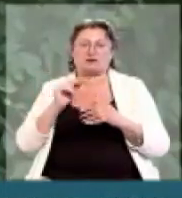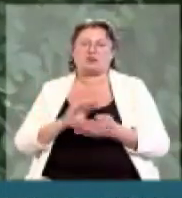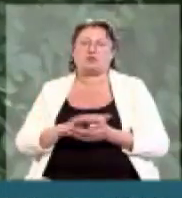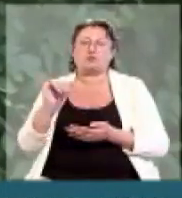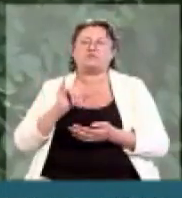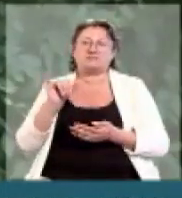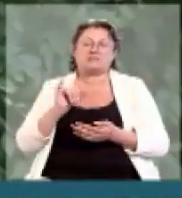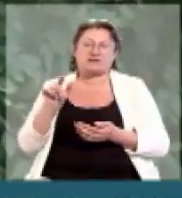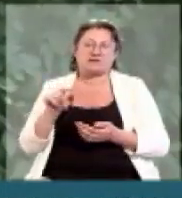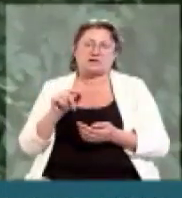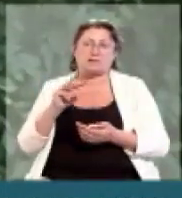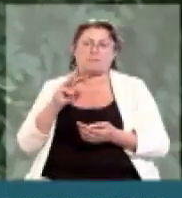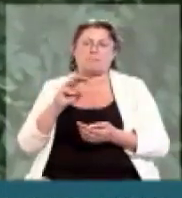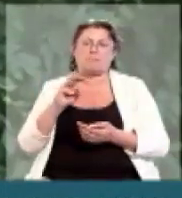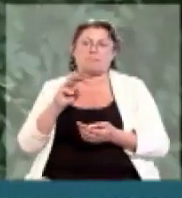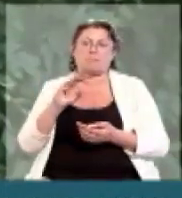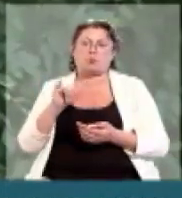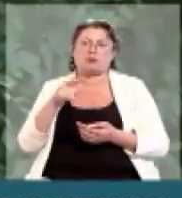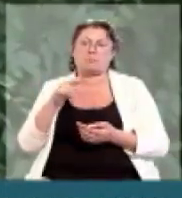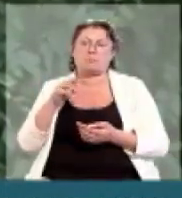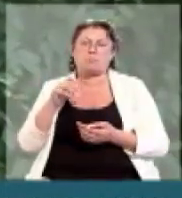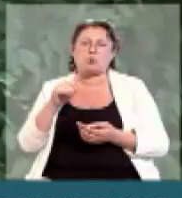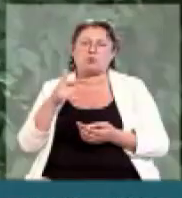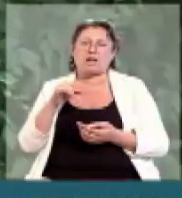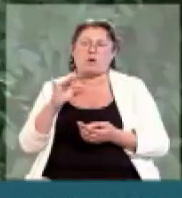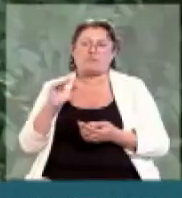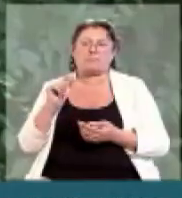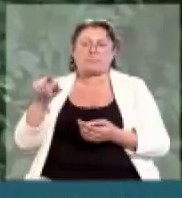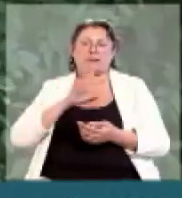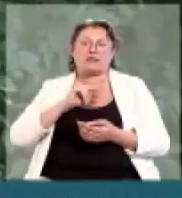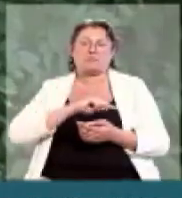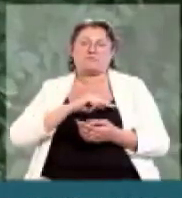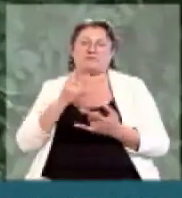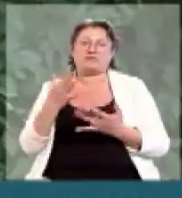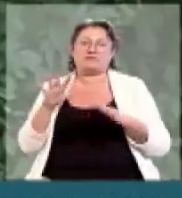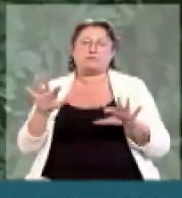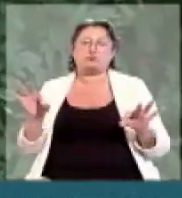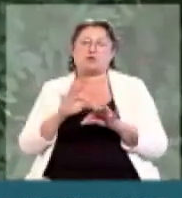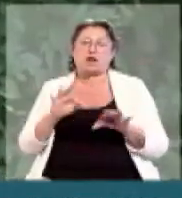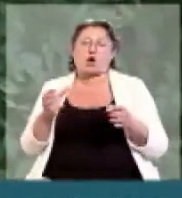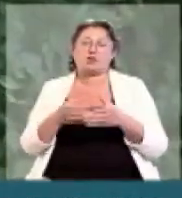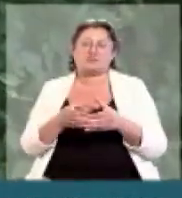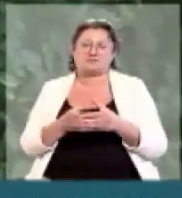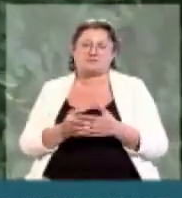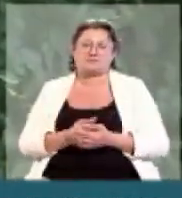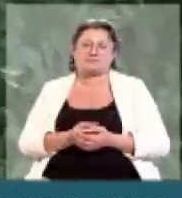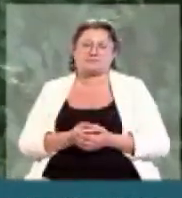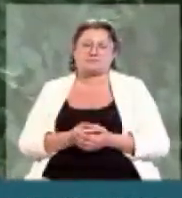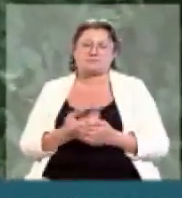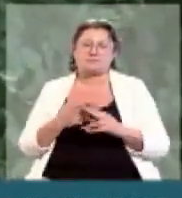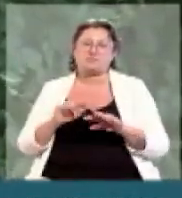университет Гумилева. И посчастливилось там поработать в нескольких музыкальных коллективах.